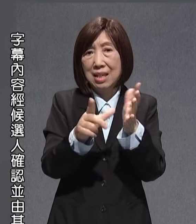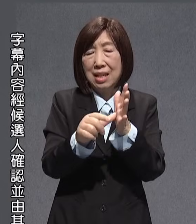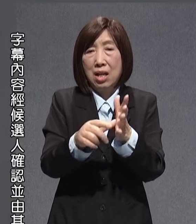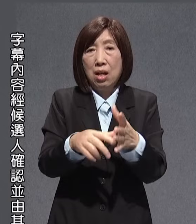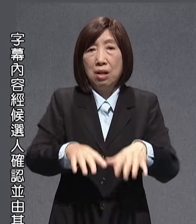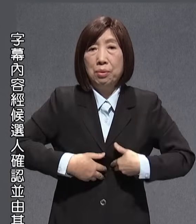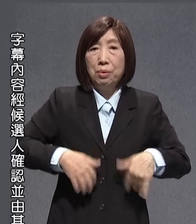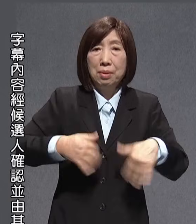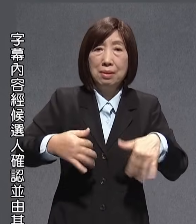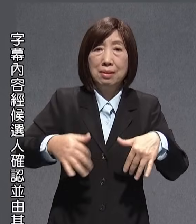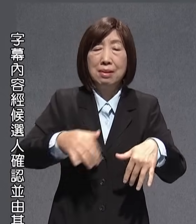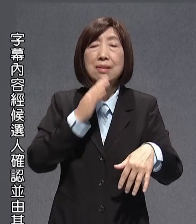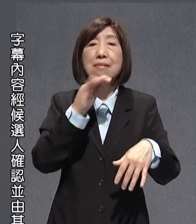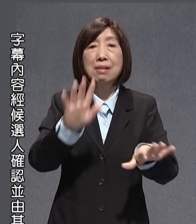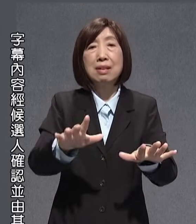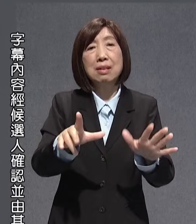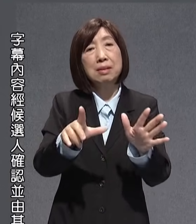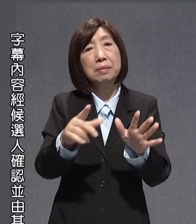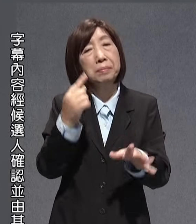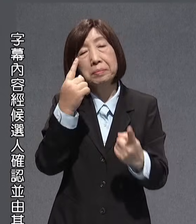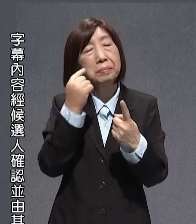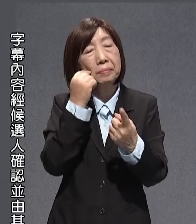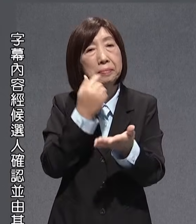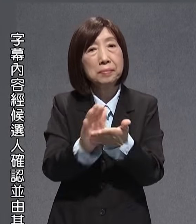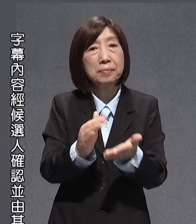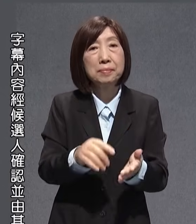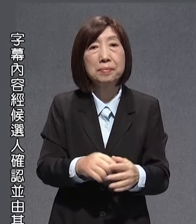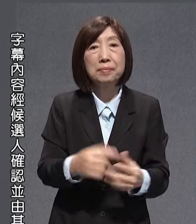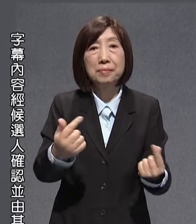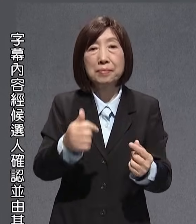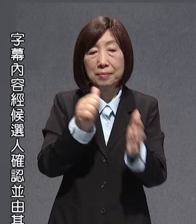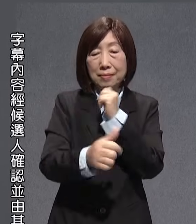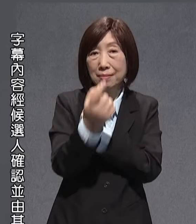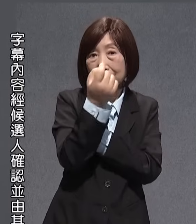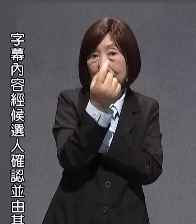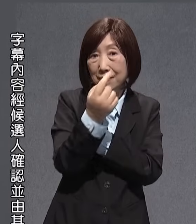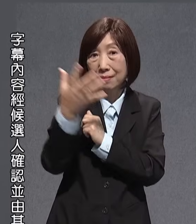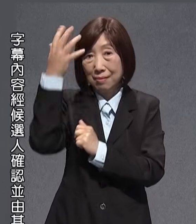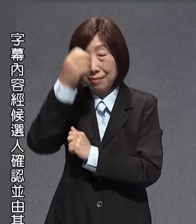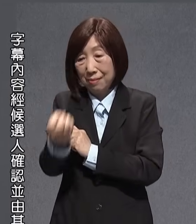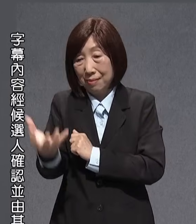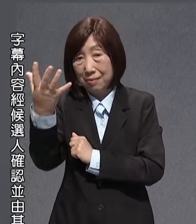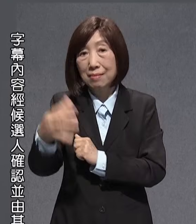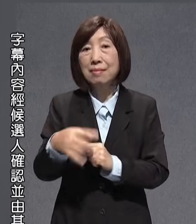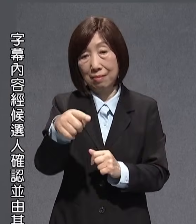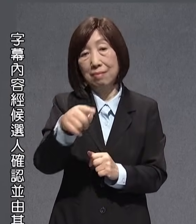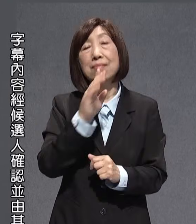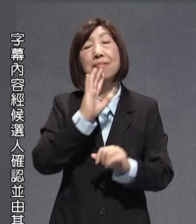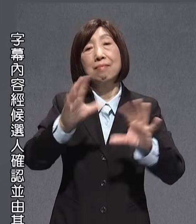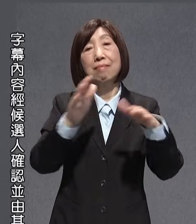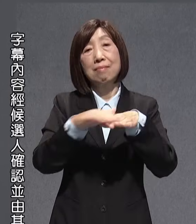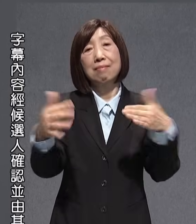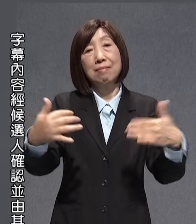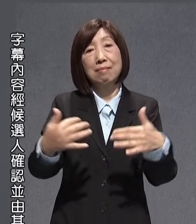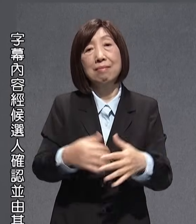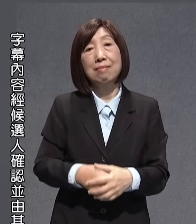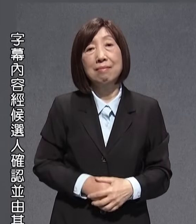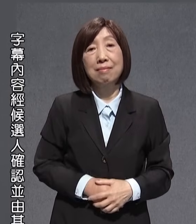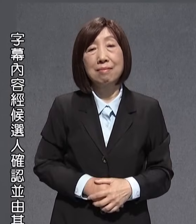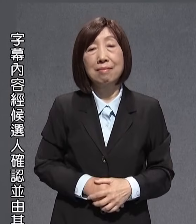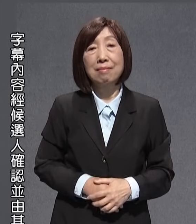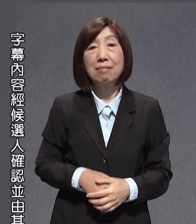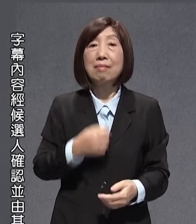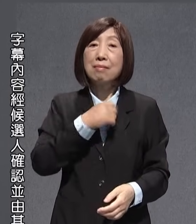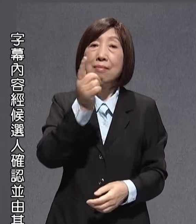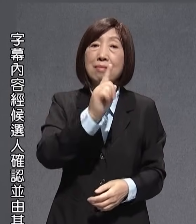这也让目前的问题更难解决。少子化、高龄化都是国安问题。那么我们首先来谈一谈如